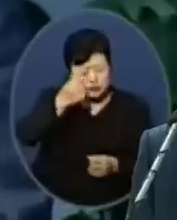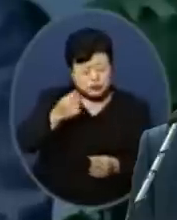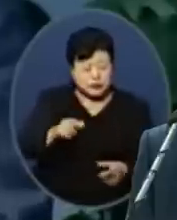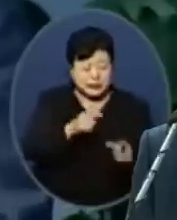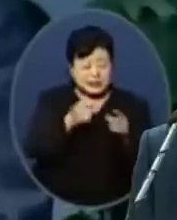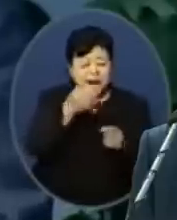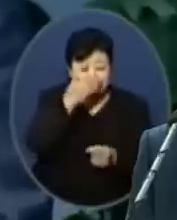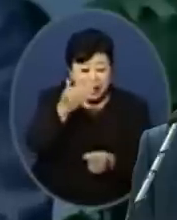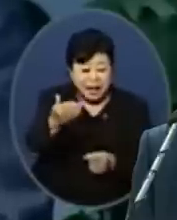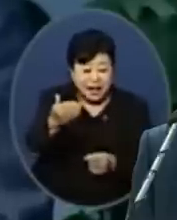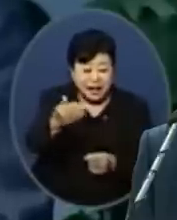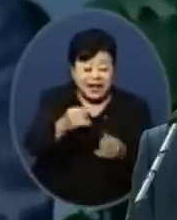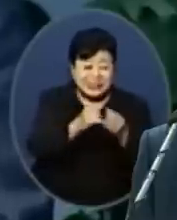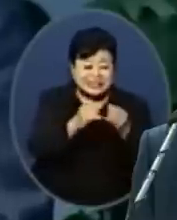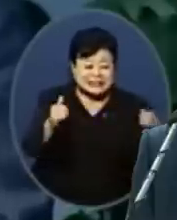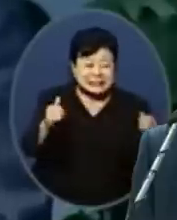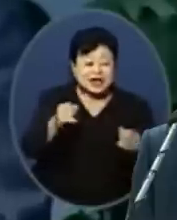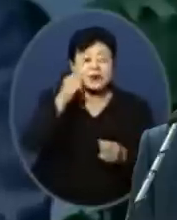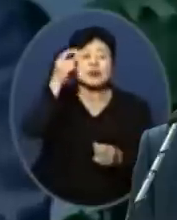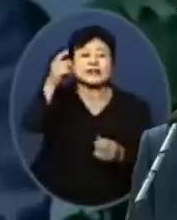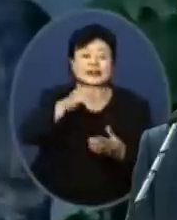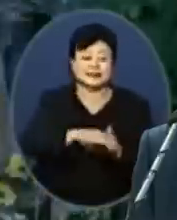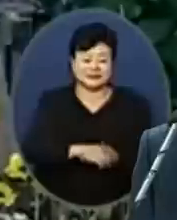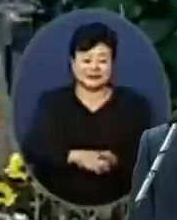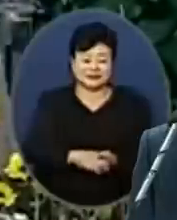수 있기 때문에 인간은 위대한 것입니다.